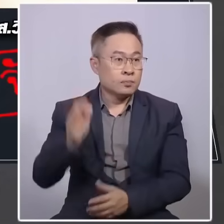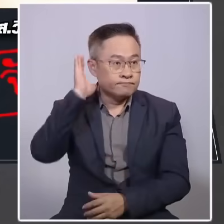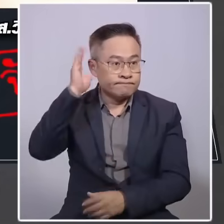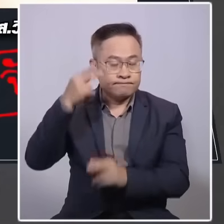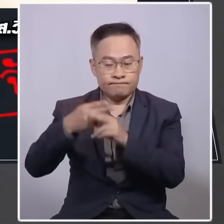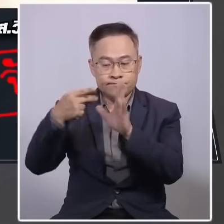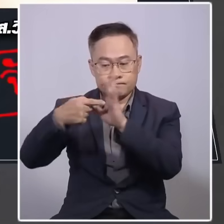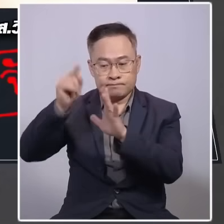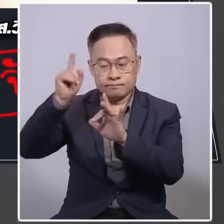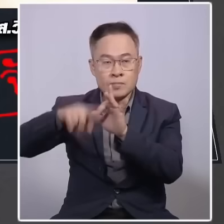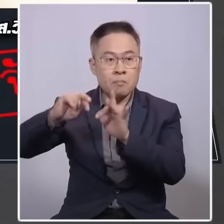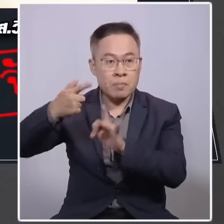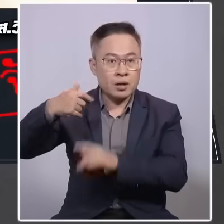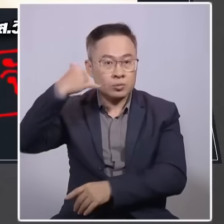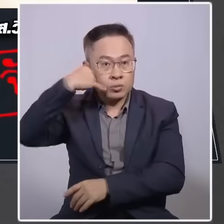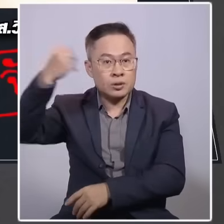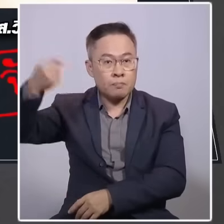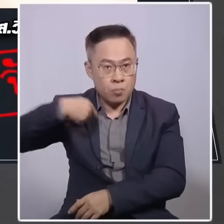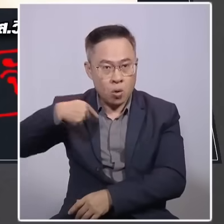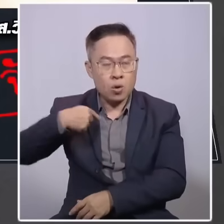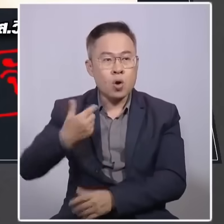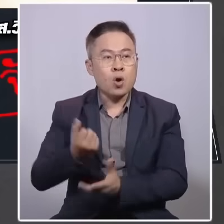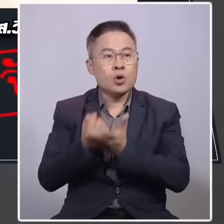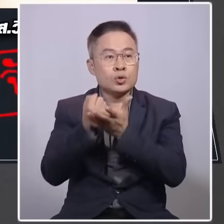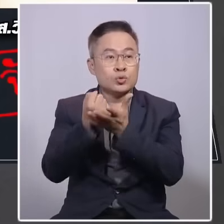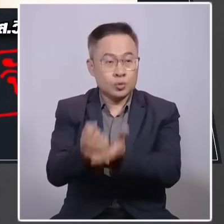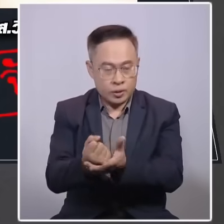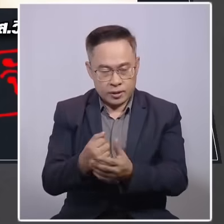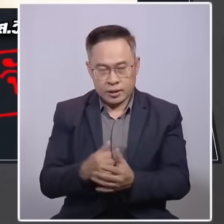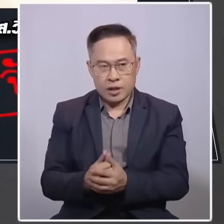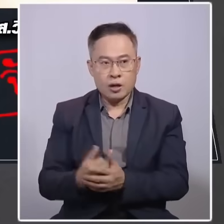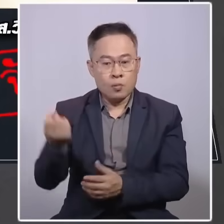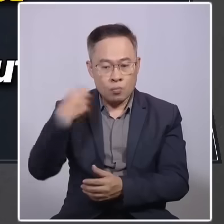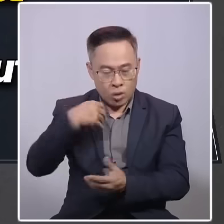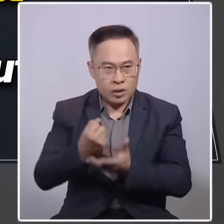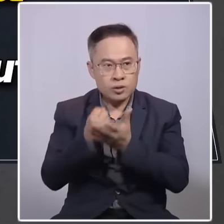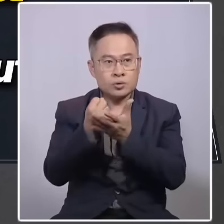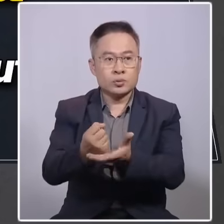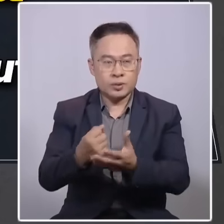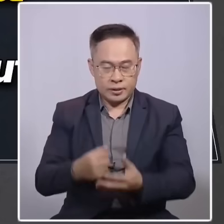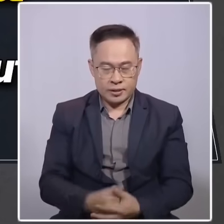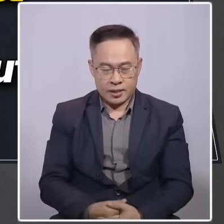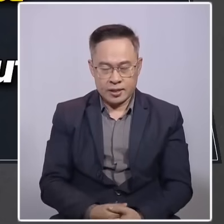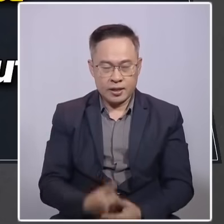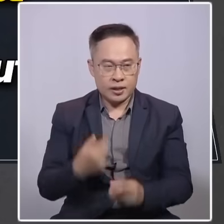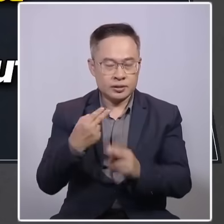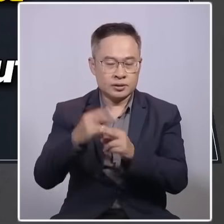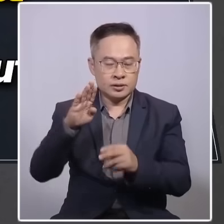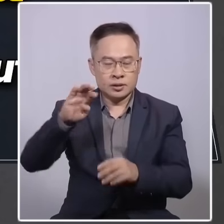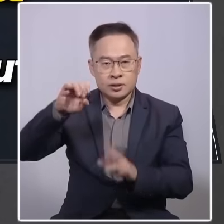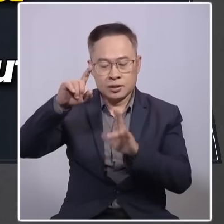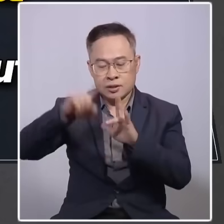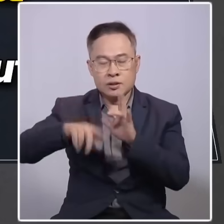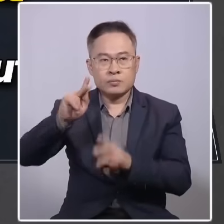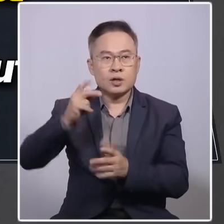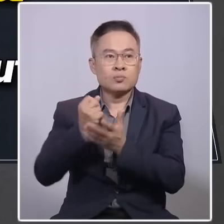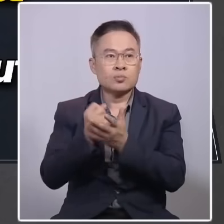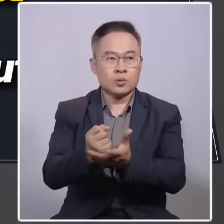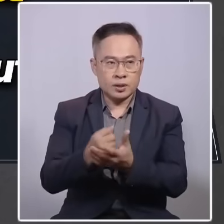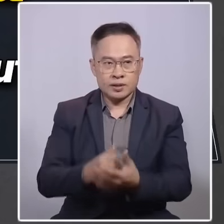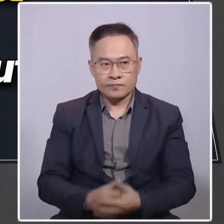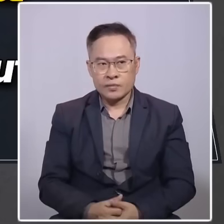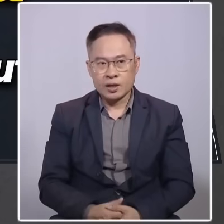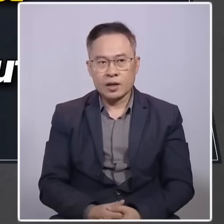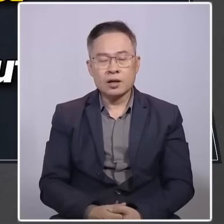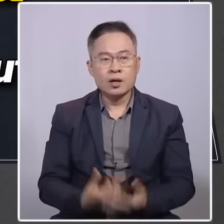พูดทำนองว่าไอ้เพื่อนเกลอข้ามาอยู่ข้างนอกแล้วไม่คิดจะมาเยี่ยมบ้างหรืออย่างไรอ่าหลังจากอ่ะสืบ